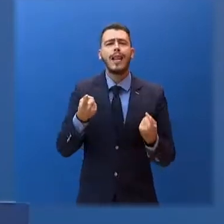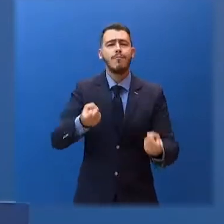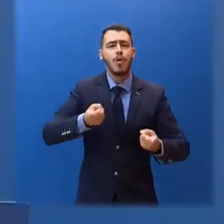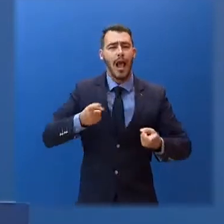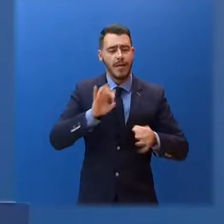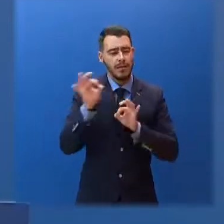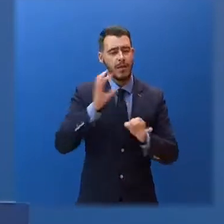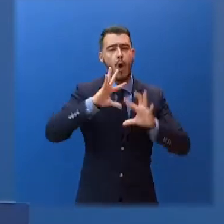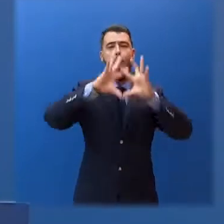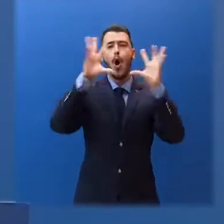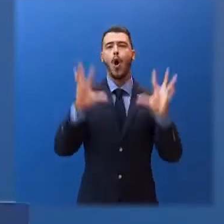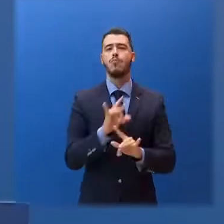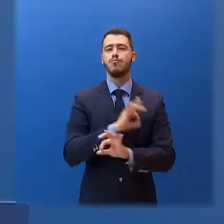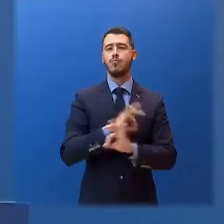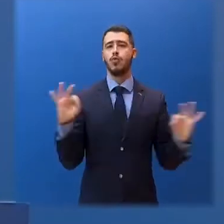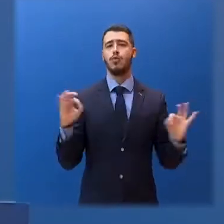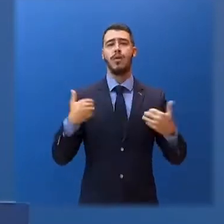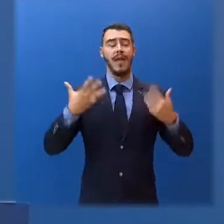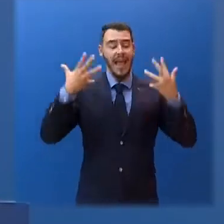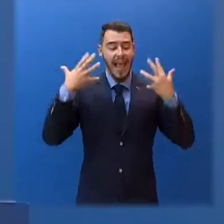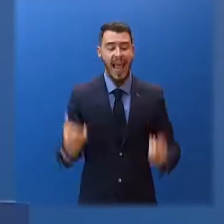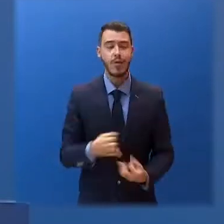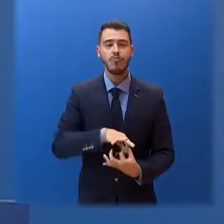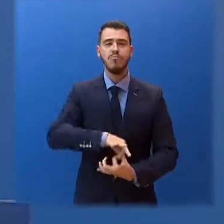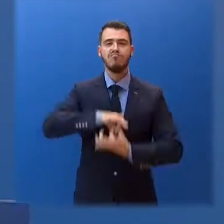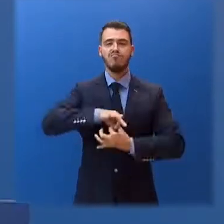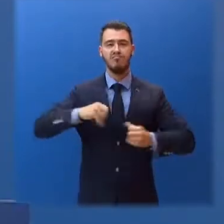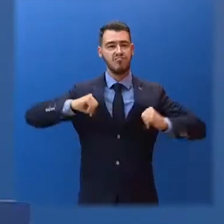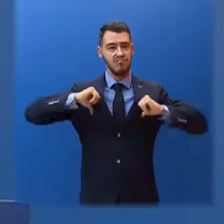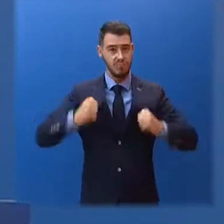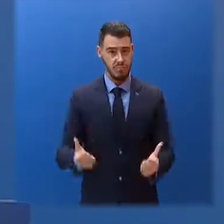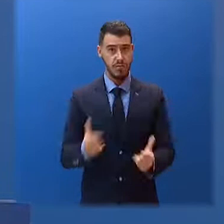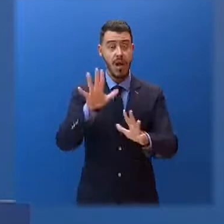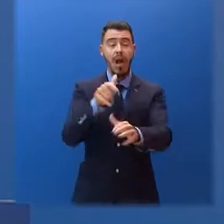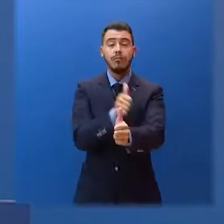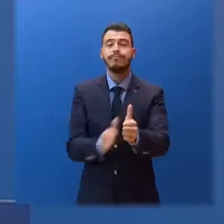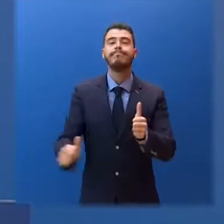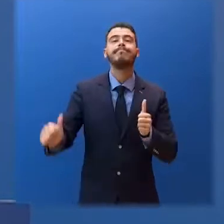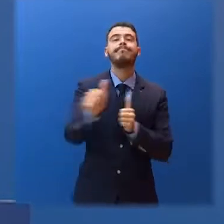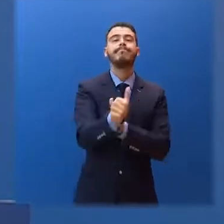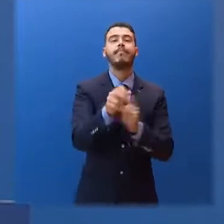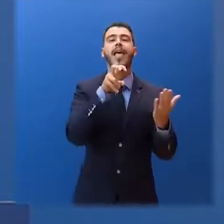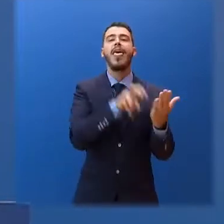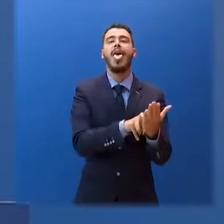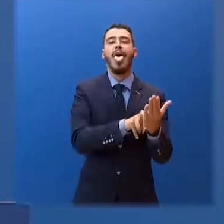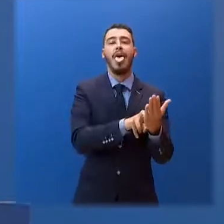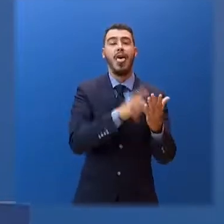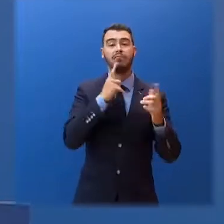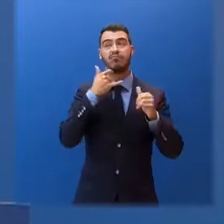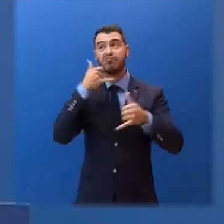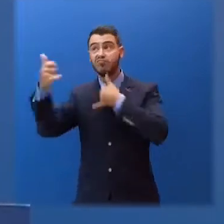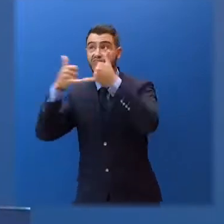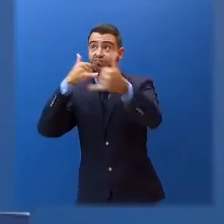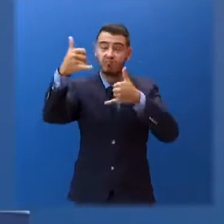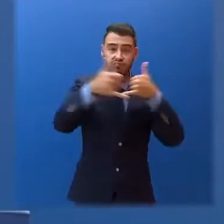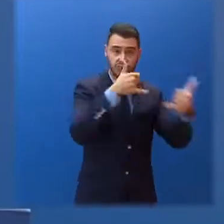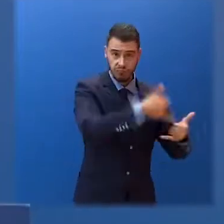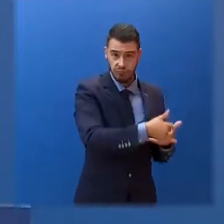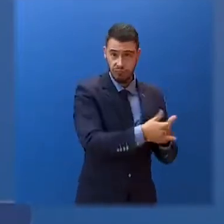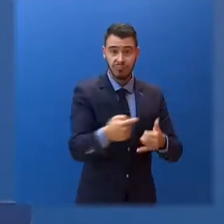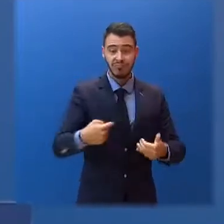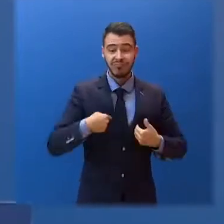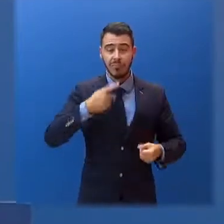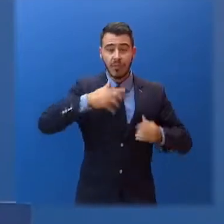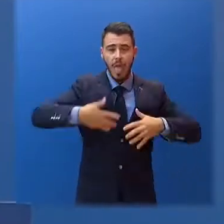εγρήγορση και εθνική αυτοπεποίθηση, δίνοντας προτεραιότητα στη διπλωματία. Δεν σύρεται, δεν τρομοκρατείται και δεν